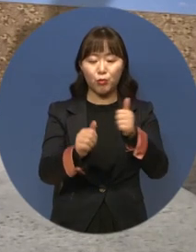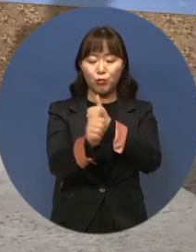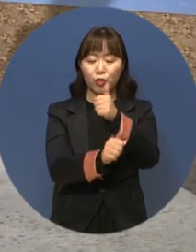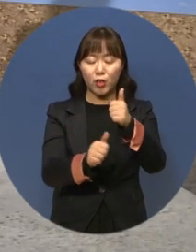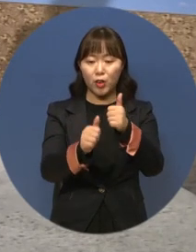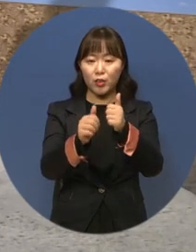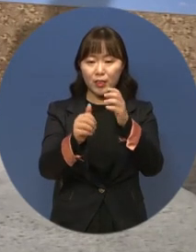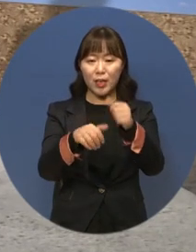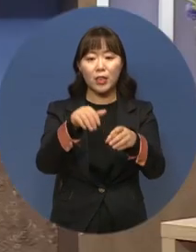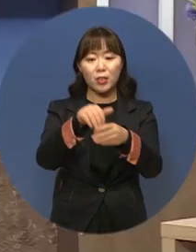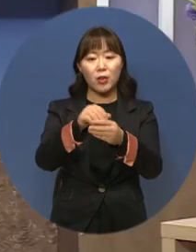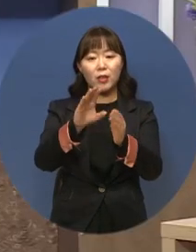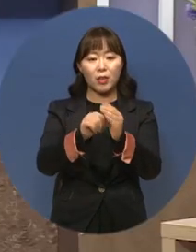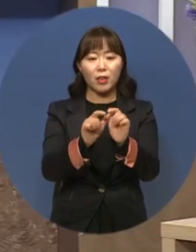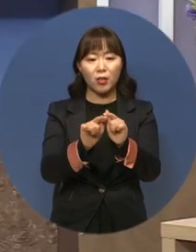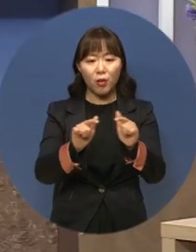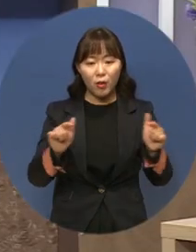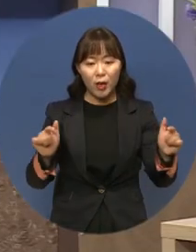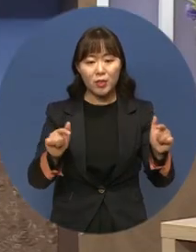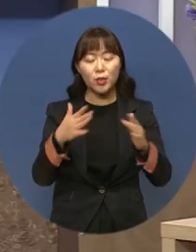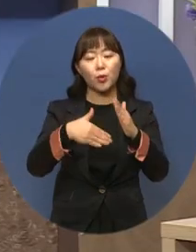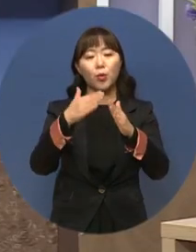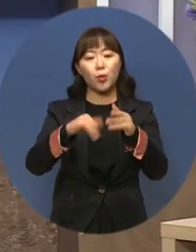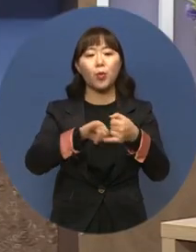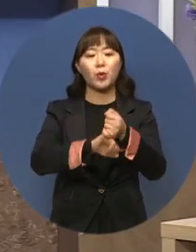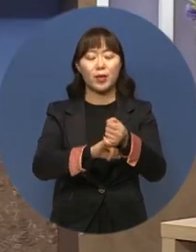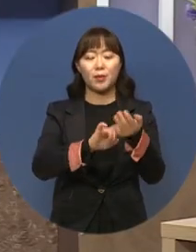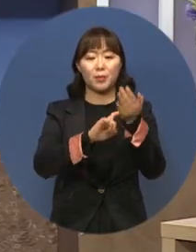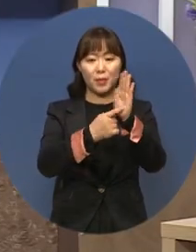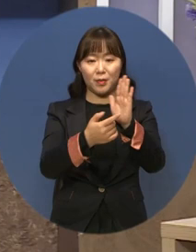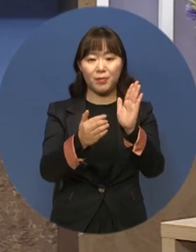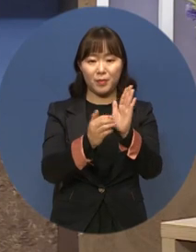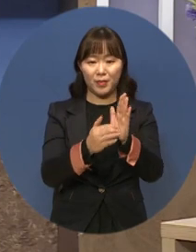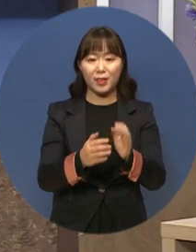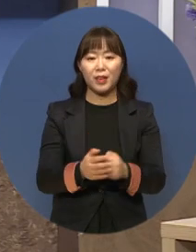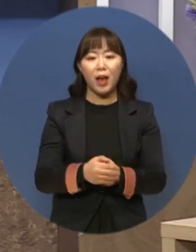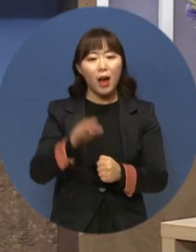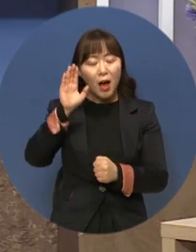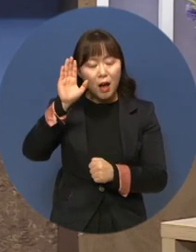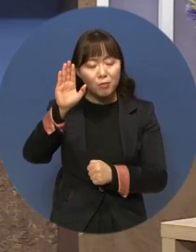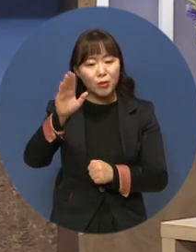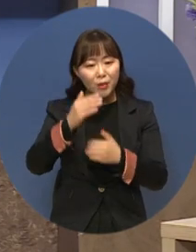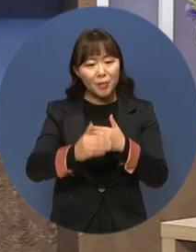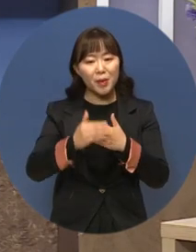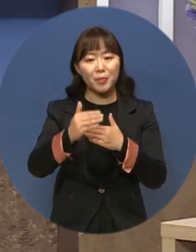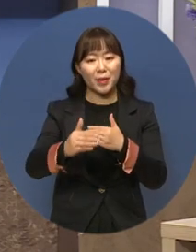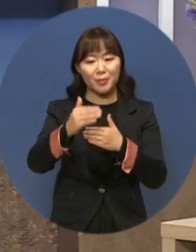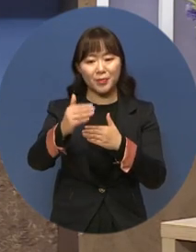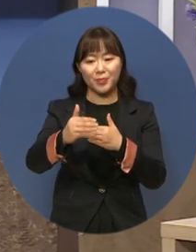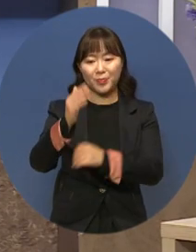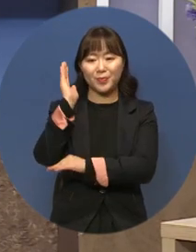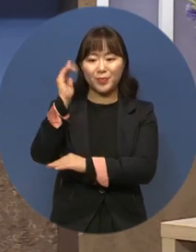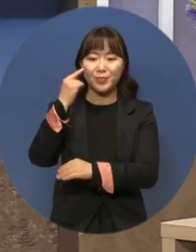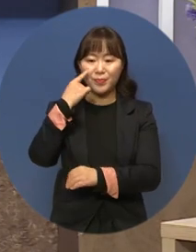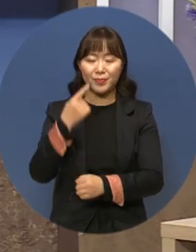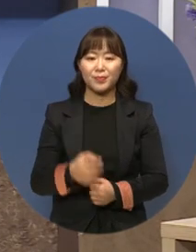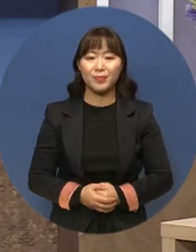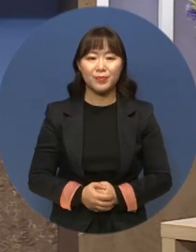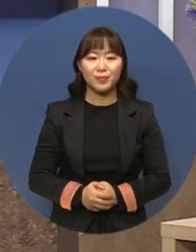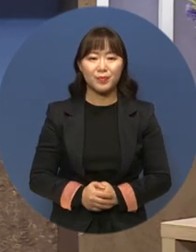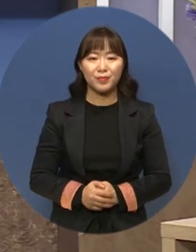위원장 선거에서 여러 가지 공약을 내세워 주셨는데요. 네네. 그럼 이제 앞으로 차근차근 하나씩 이야기 나눠보도록